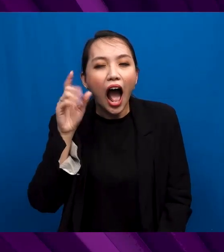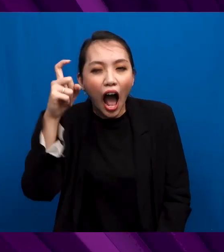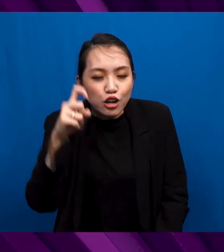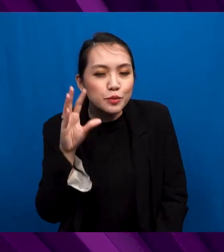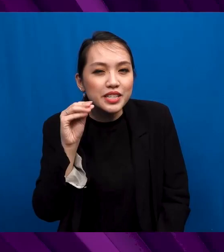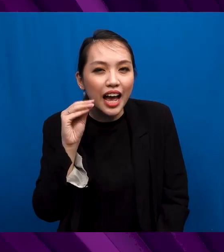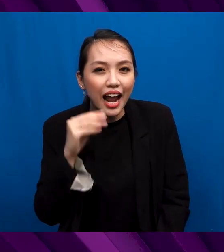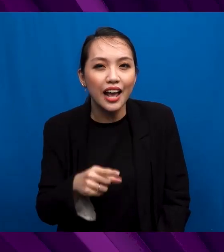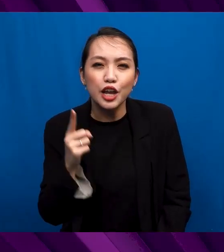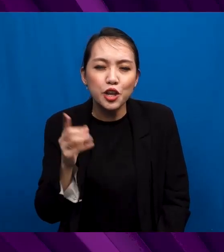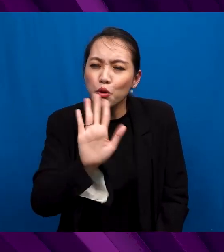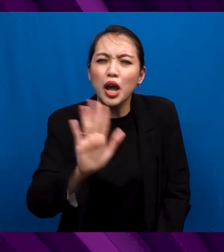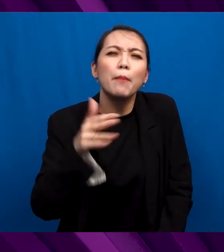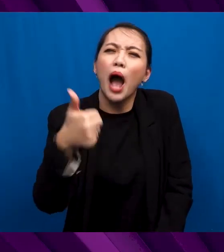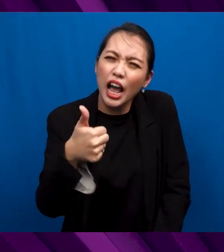demikian.